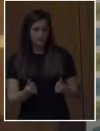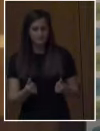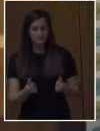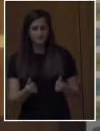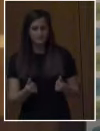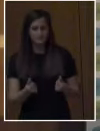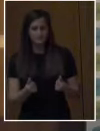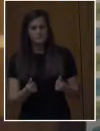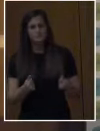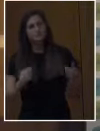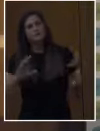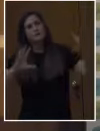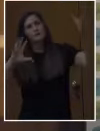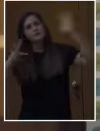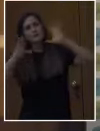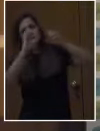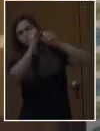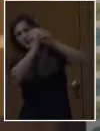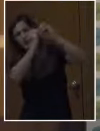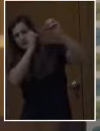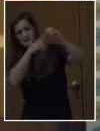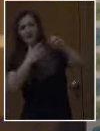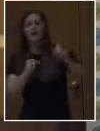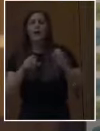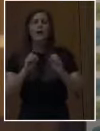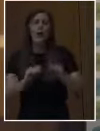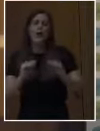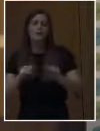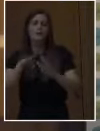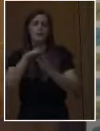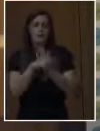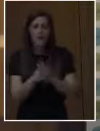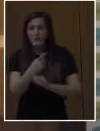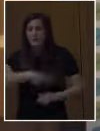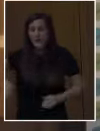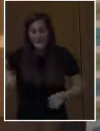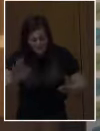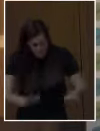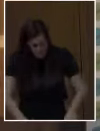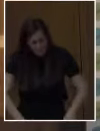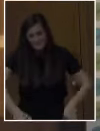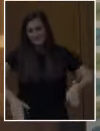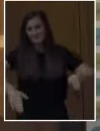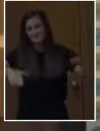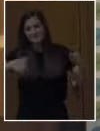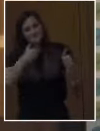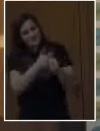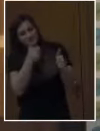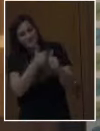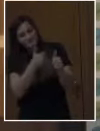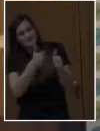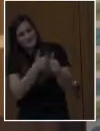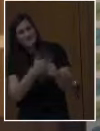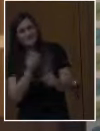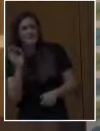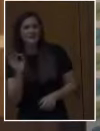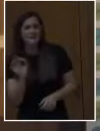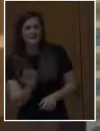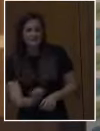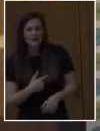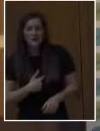έχει το πλανητάριο, τρέχει εκπαιδευτικά προγράμματα, τα οποία μας έχουν μεγαλώσει από παιδιά. Έχουμε μαζέψει